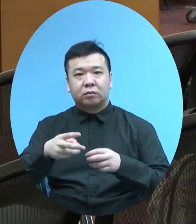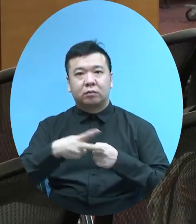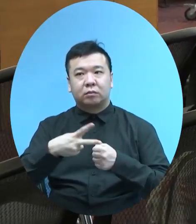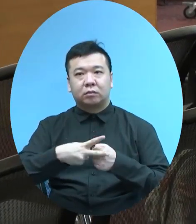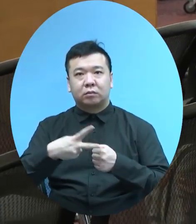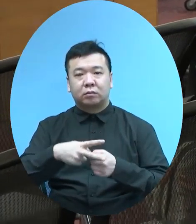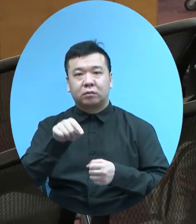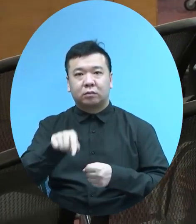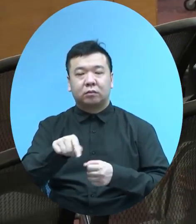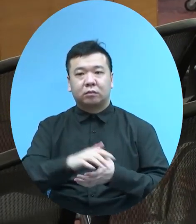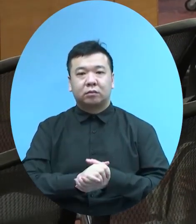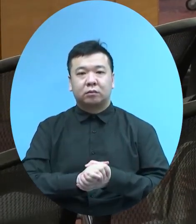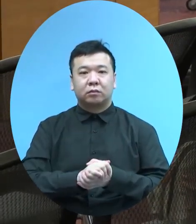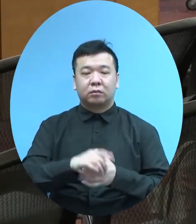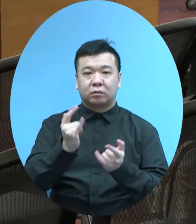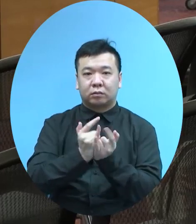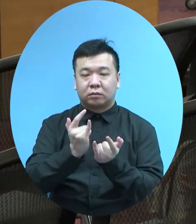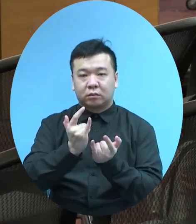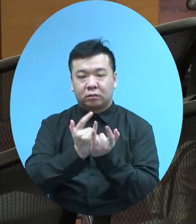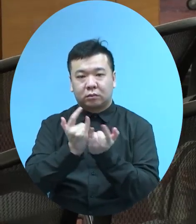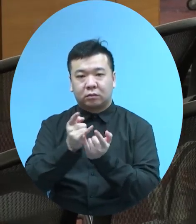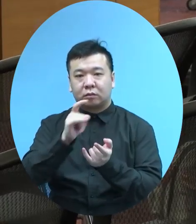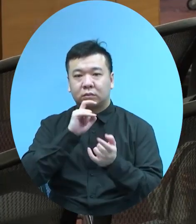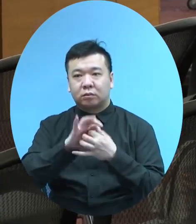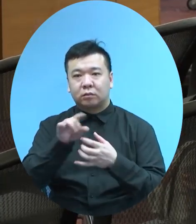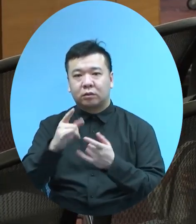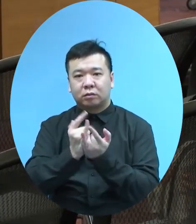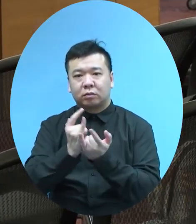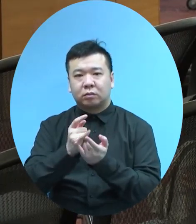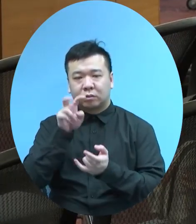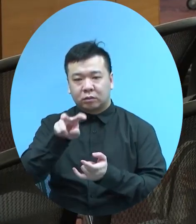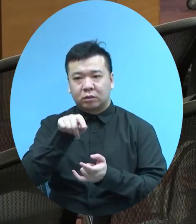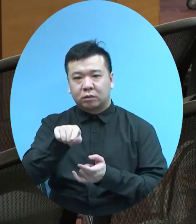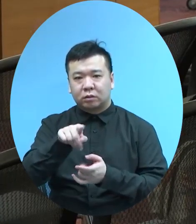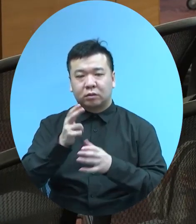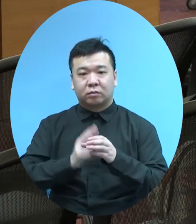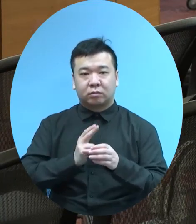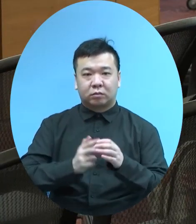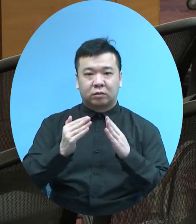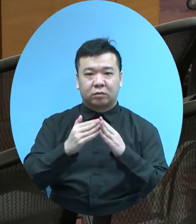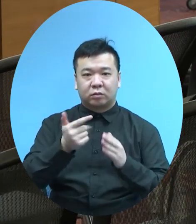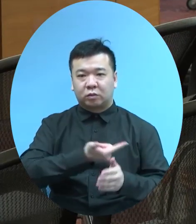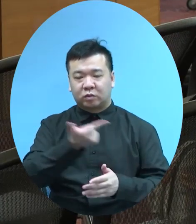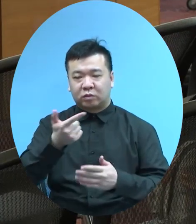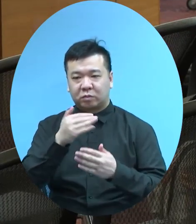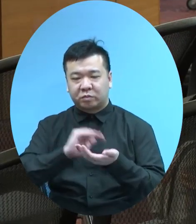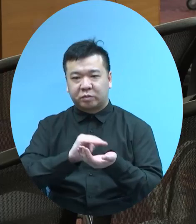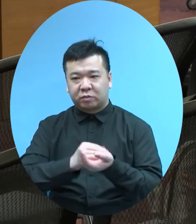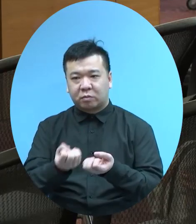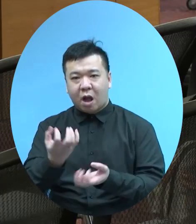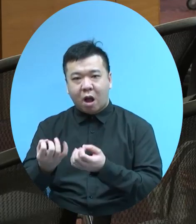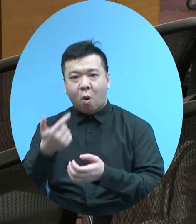外就是關於即係北角嗰方面，因為其實而家北角其實都見到佛堂嗰方面有好多一啲個案啦。